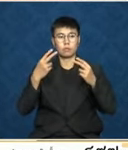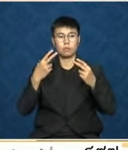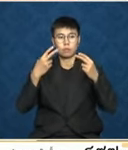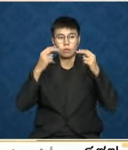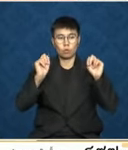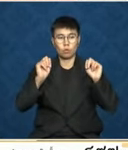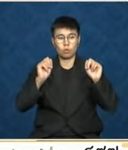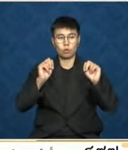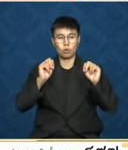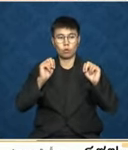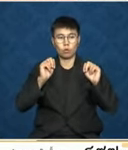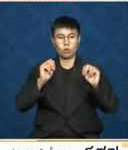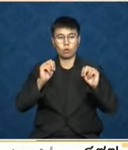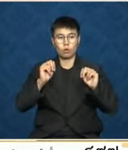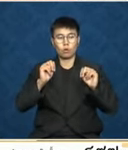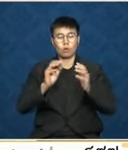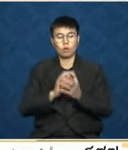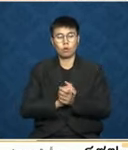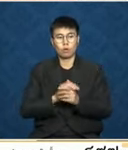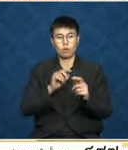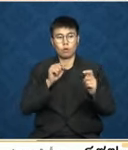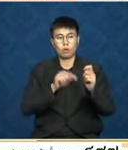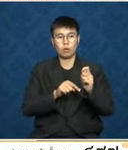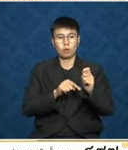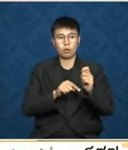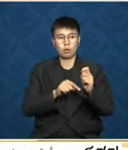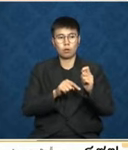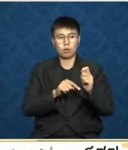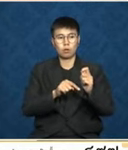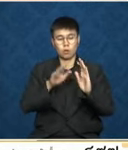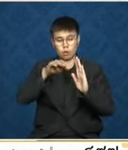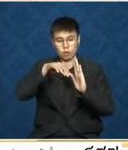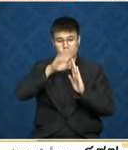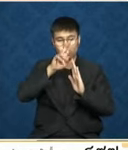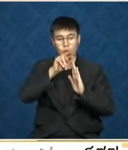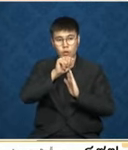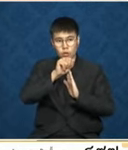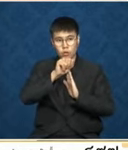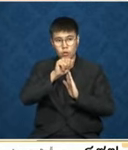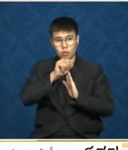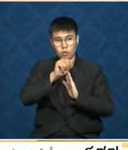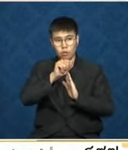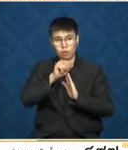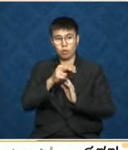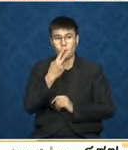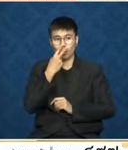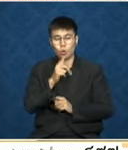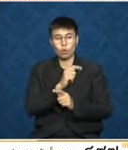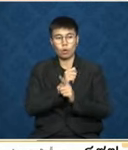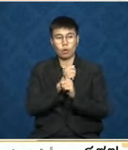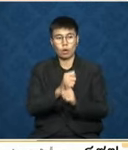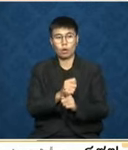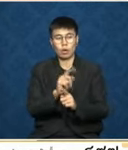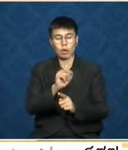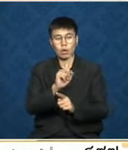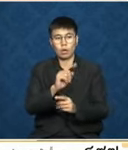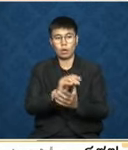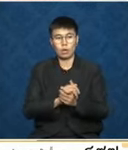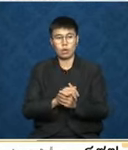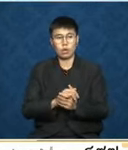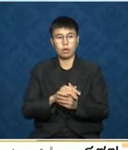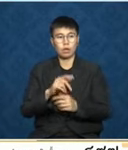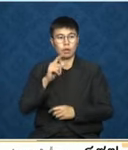เชียงกลางอ่าอำเภอเชียงกลางจังหวัดน่านให้ติดตามโครงการอนุรักฟื้นฟูแม่